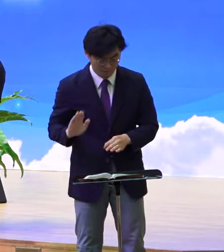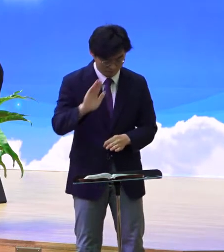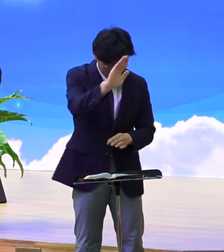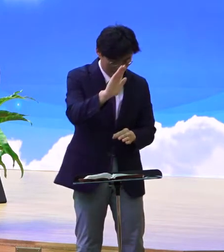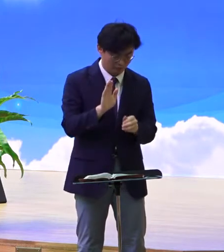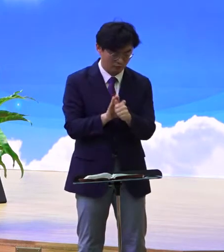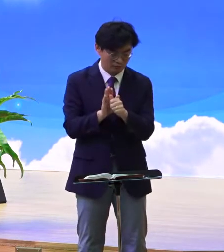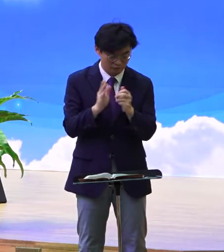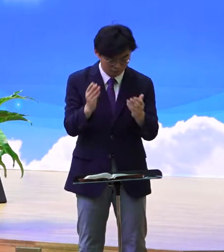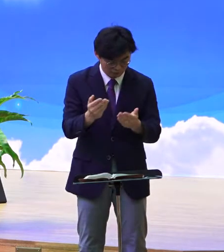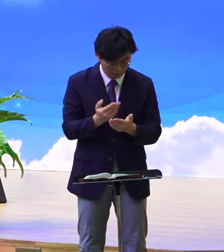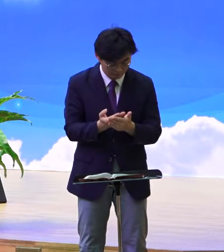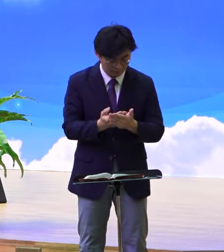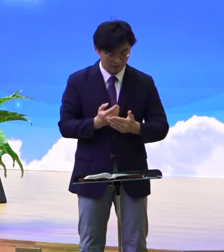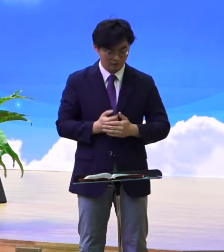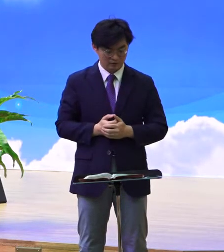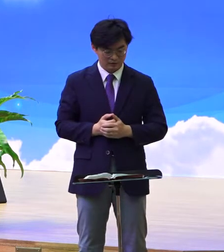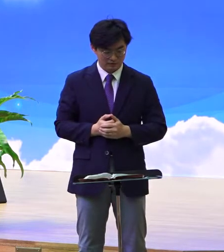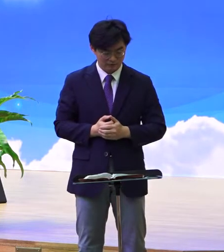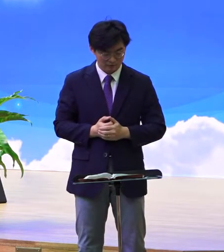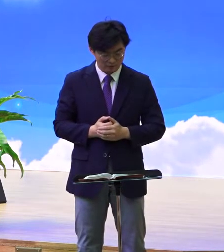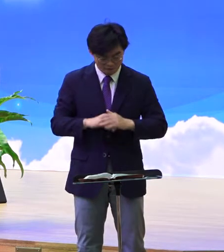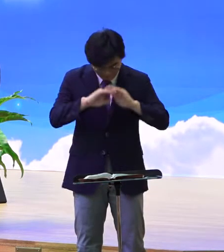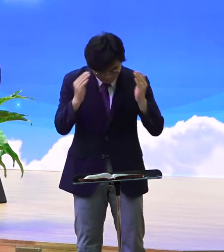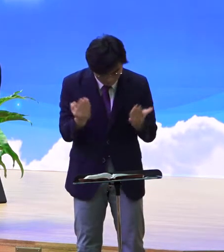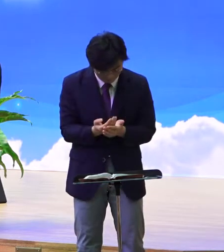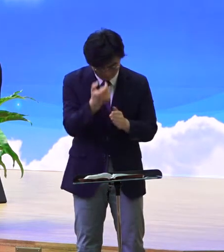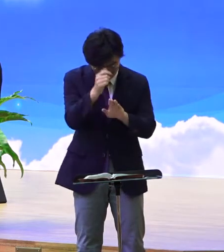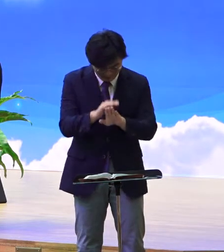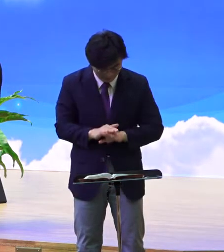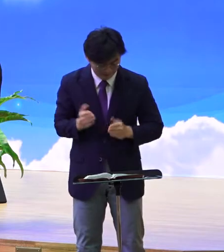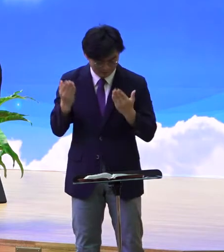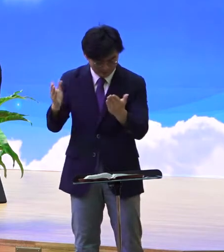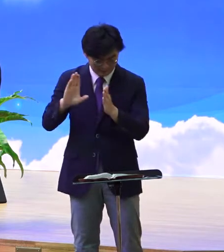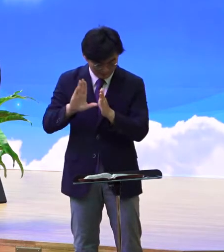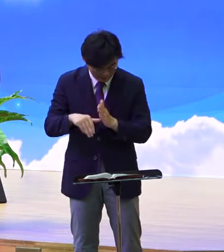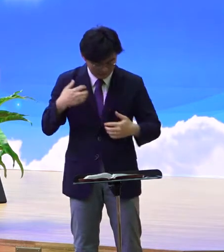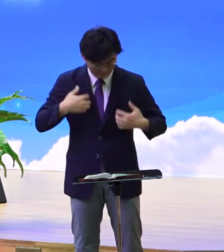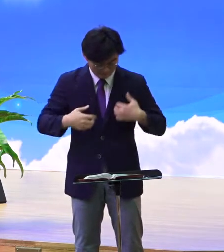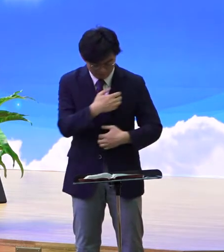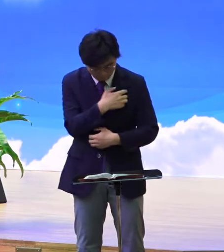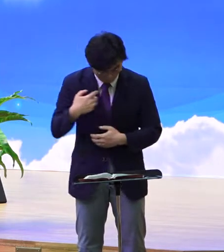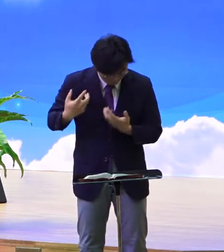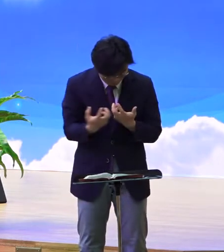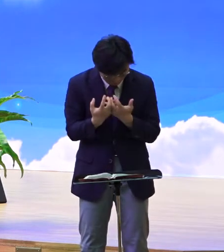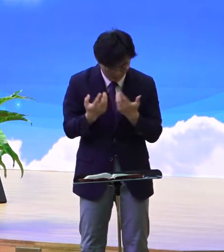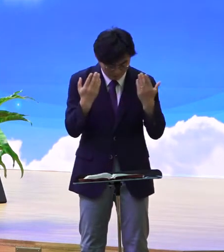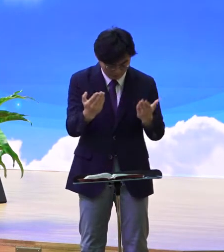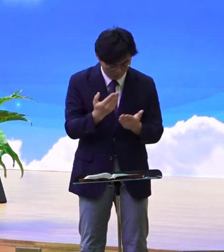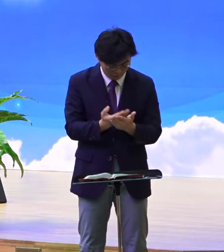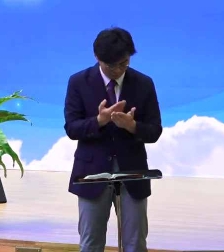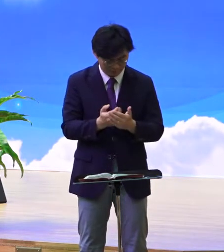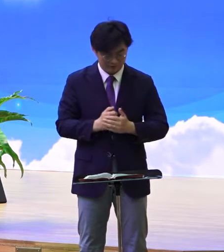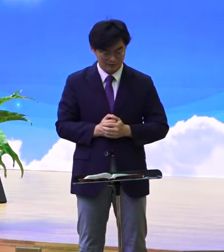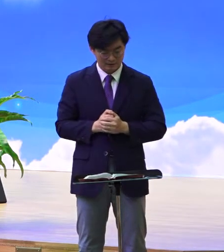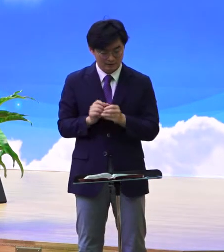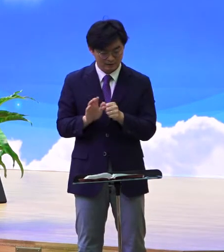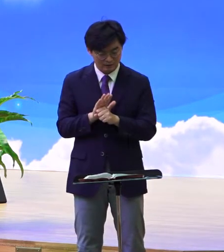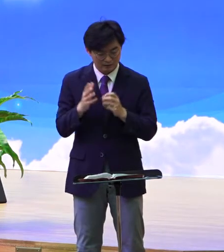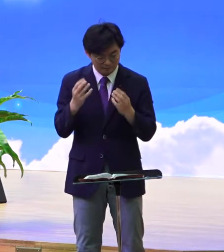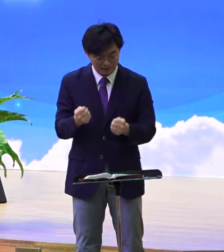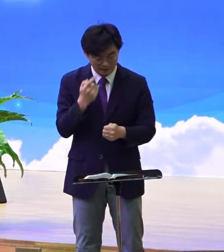무엇보다 하나님 전에 모여 드리는 온전한 예배 기쁨을 맛보게 하여 주옵소서. 살아계신 하나님,